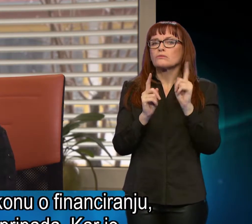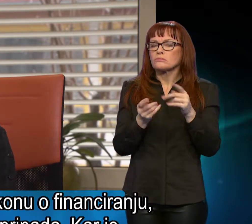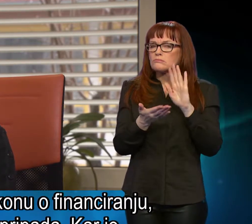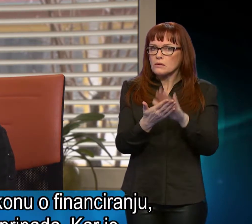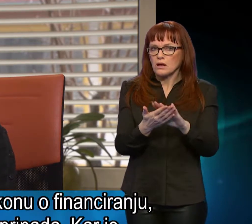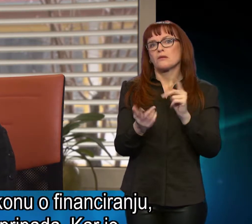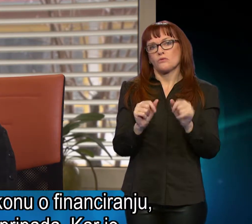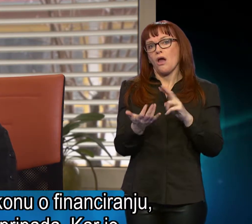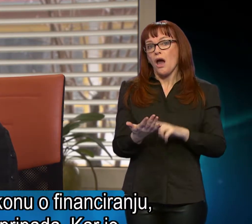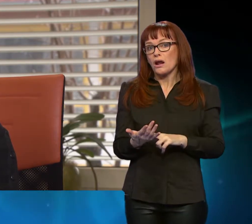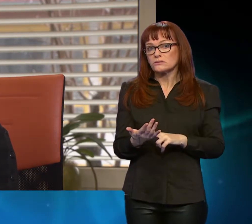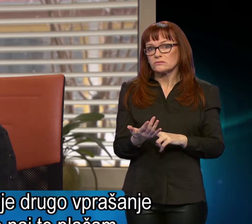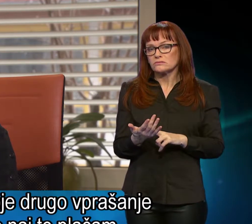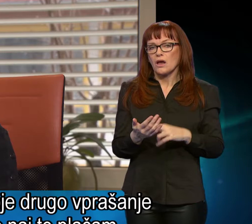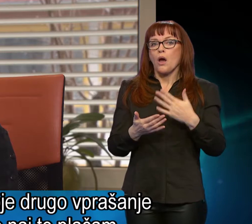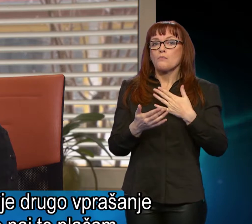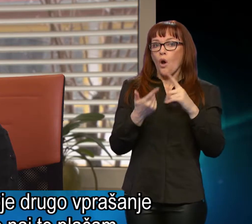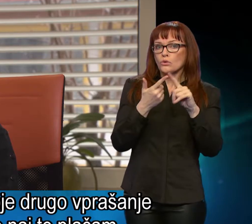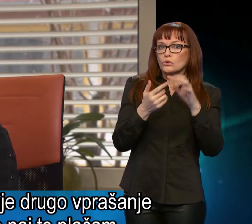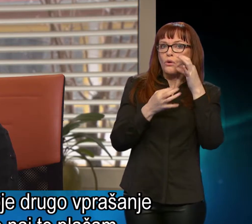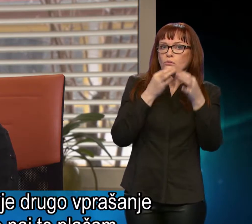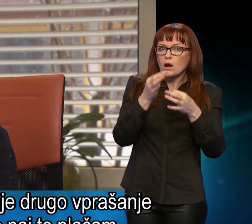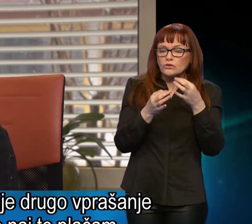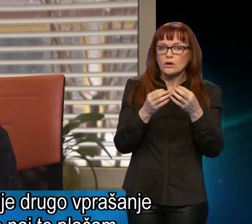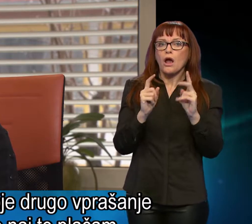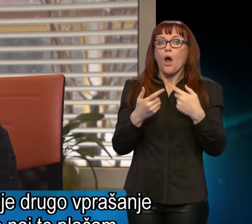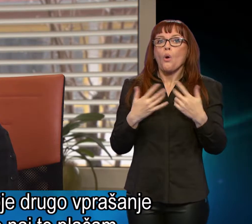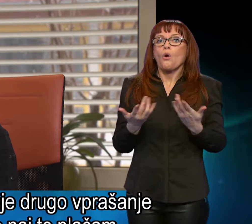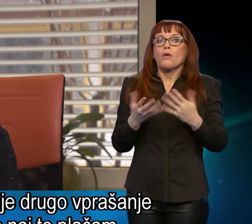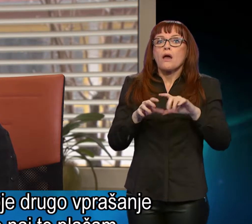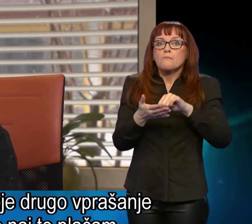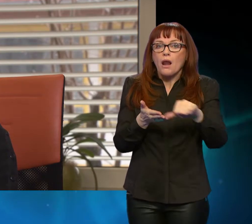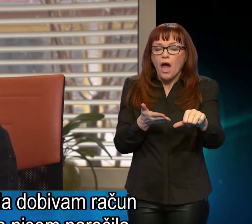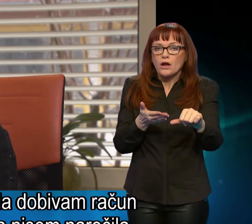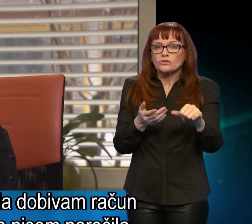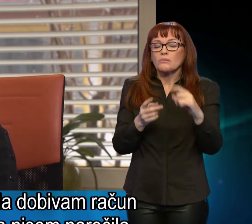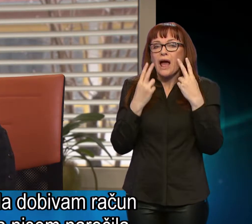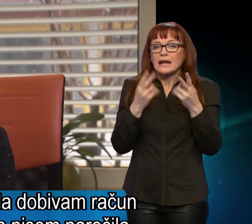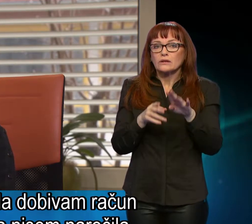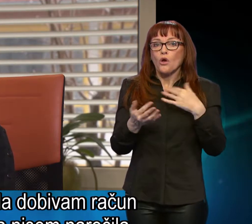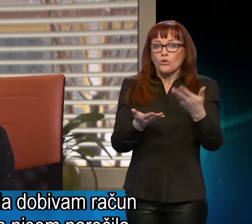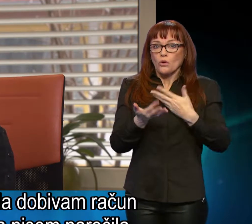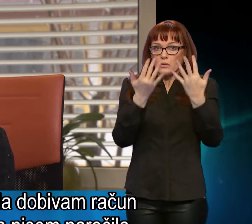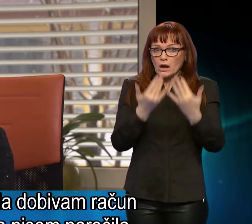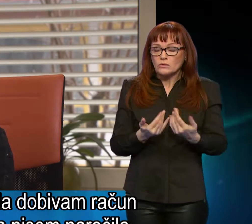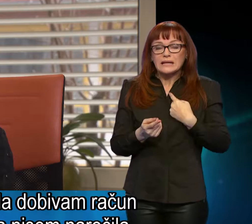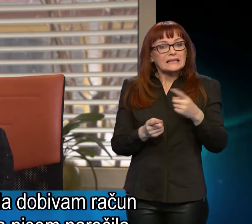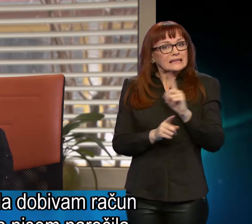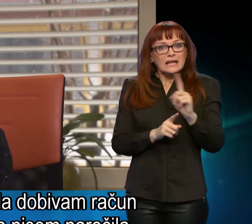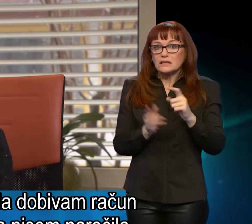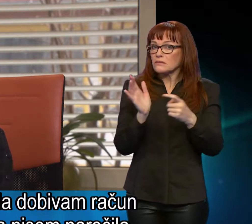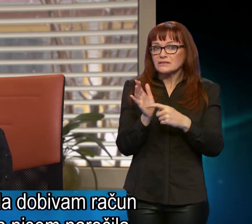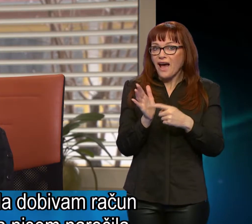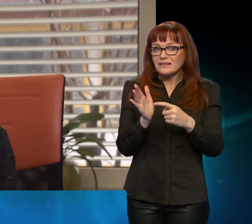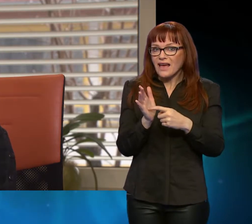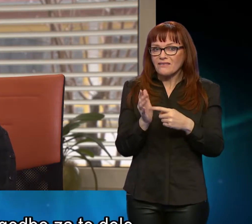seveda res. Moje drugo vprašanje je bilo, kako naj to plačam, glede na to, da dobivam račun, ki ga nisem jaz